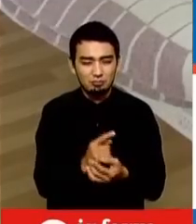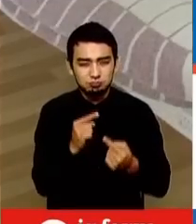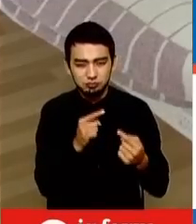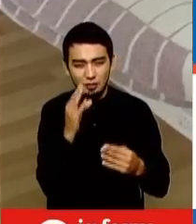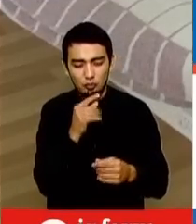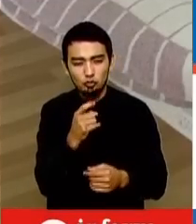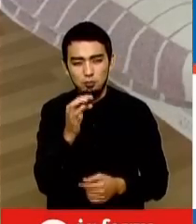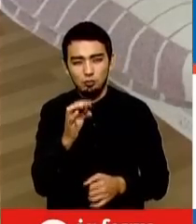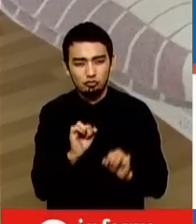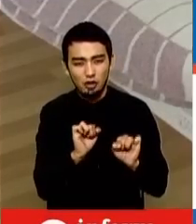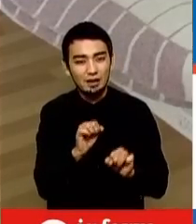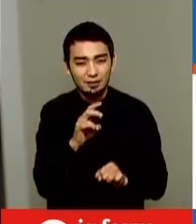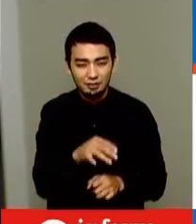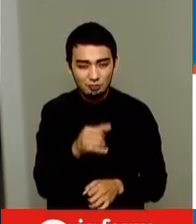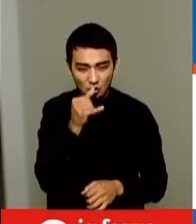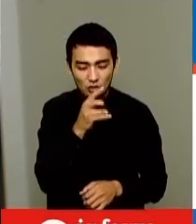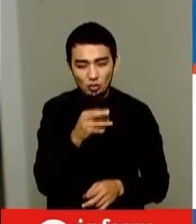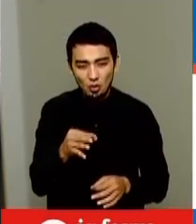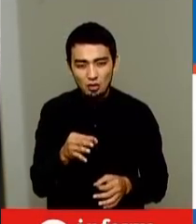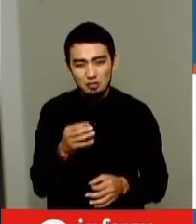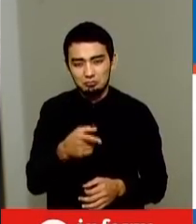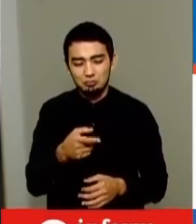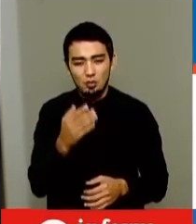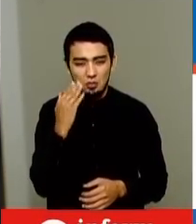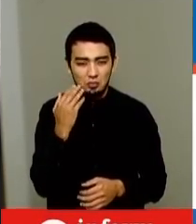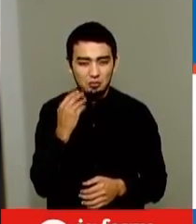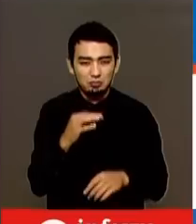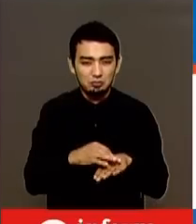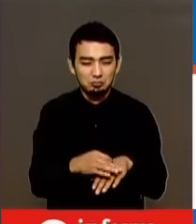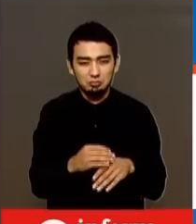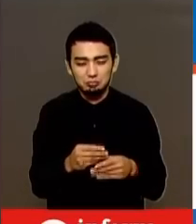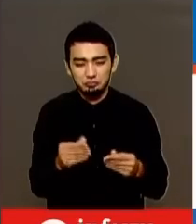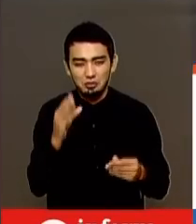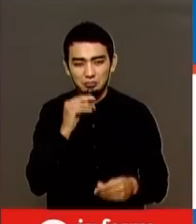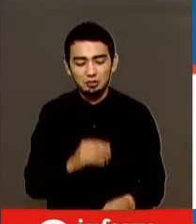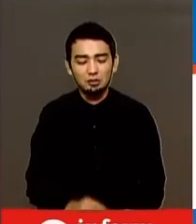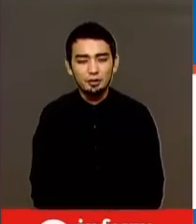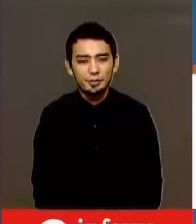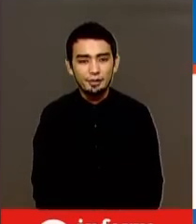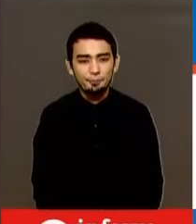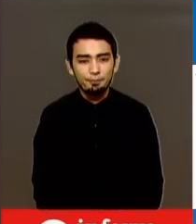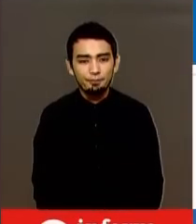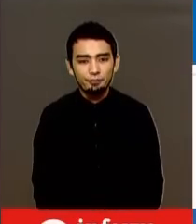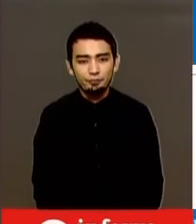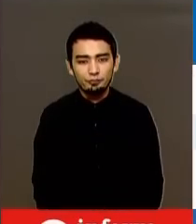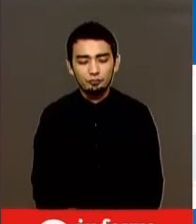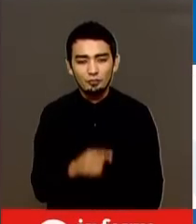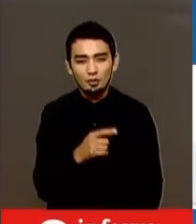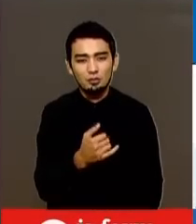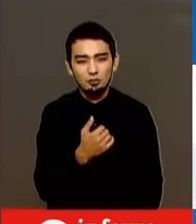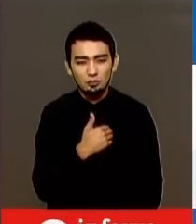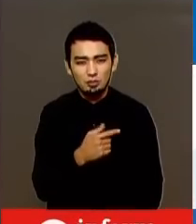стопроцентно защищающий от заболевания, но позволяющий переносить его легко. Он пытается избежать вот наших иммунных